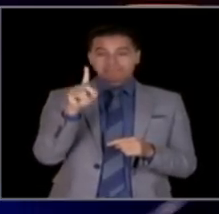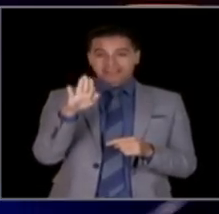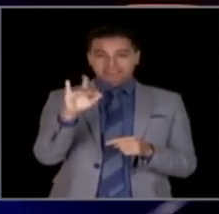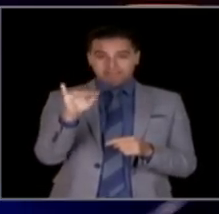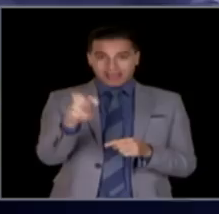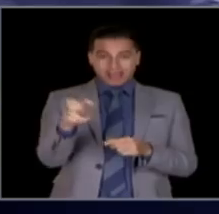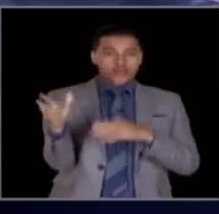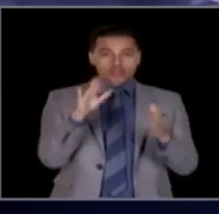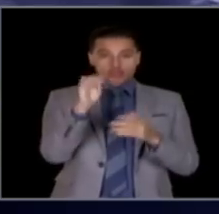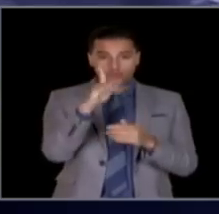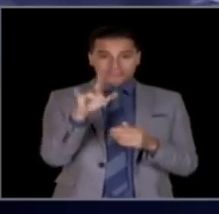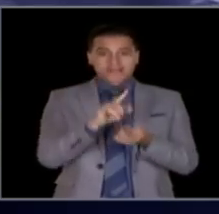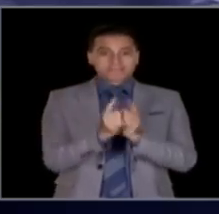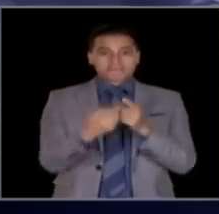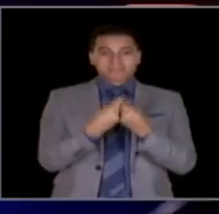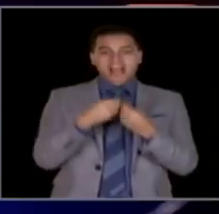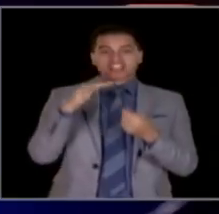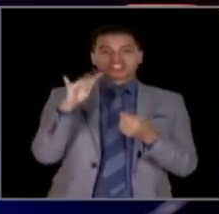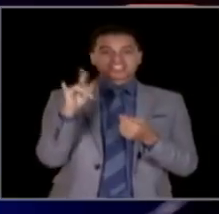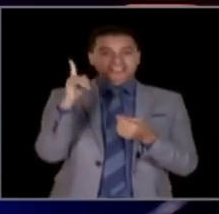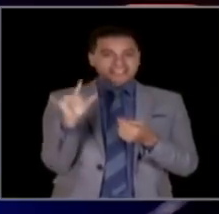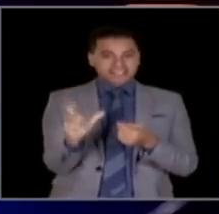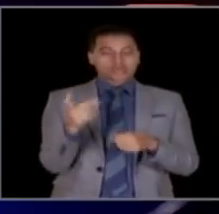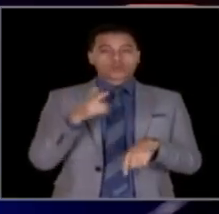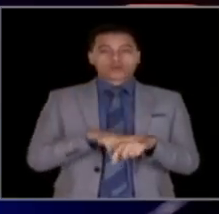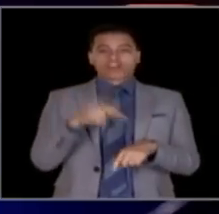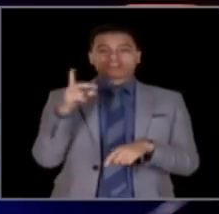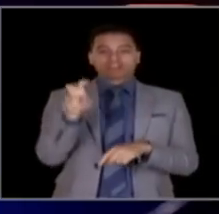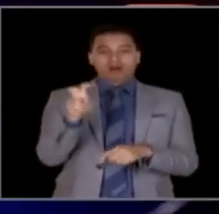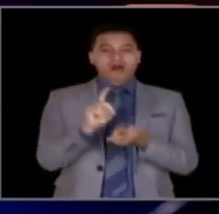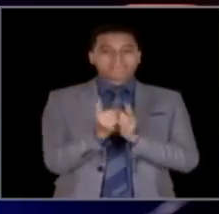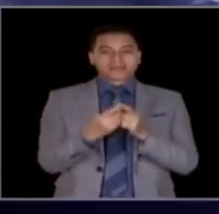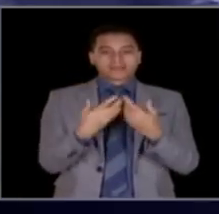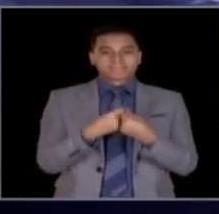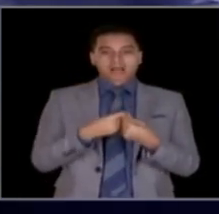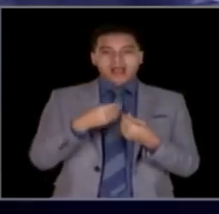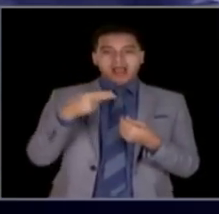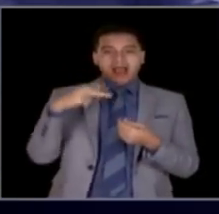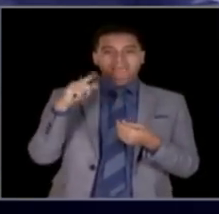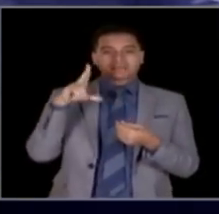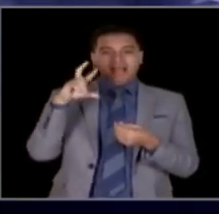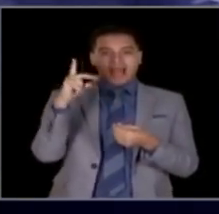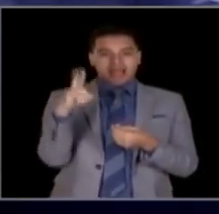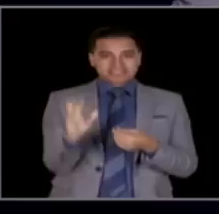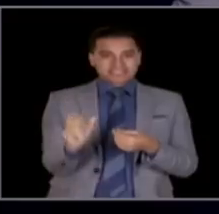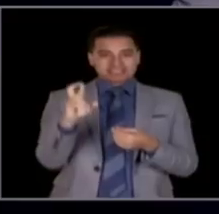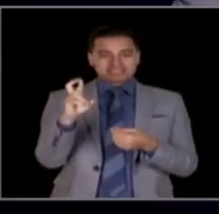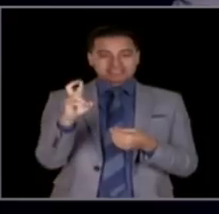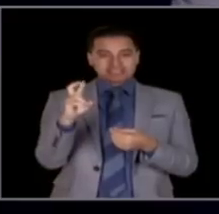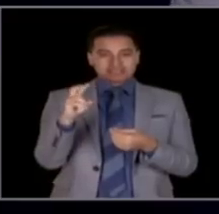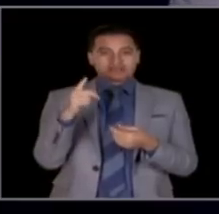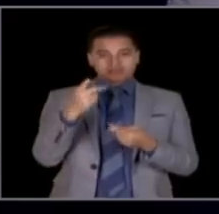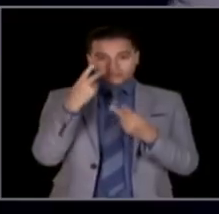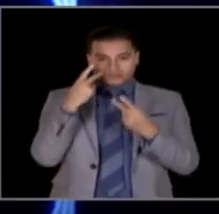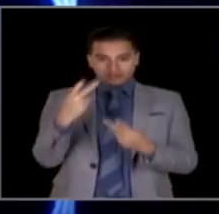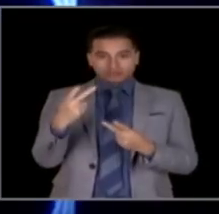نزلت مكان شيرين كمال، وطه الغرباوي نزل مكان عبد العزيز صبري.